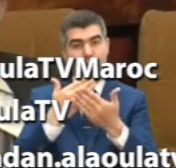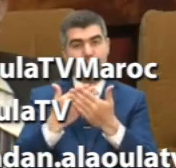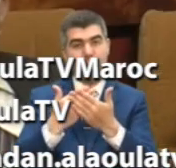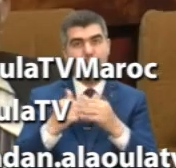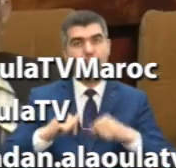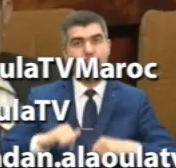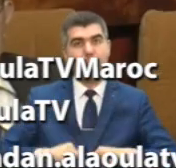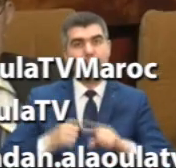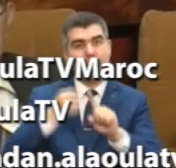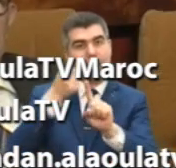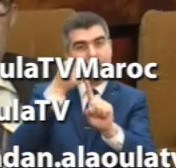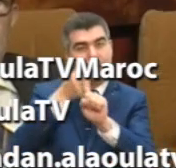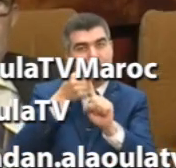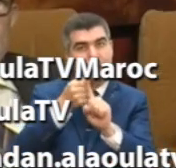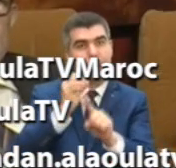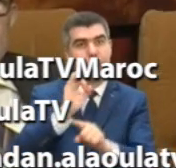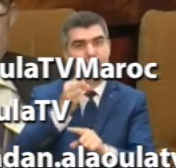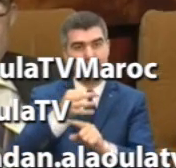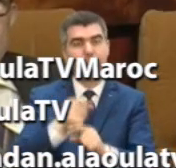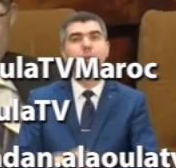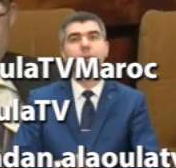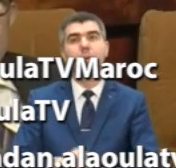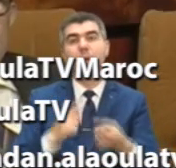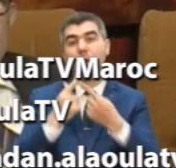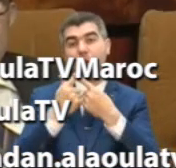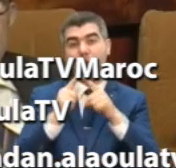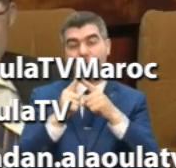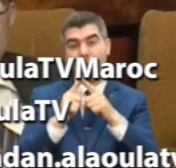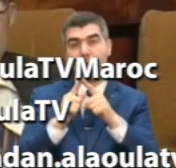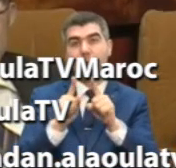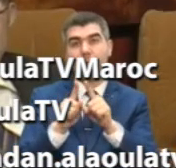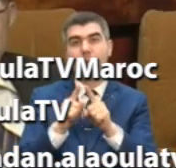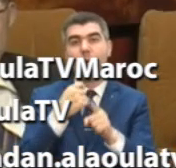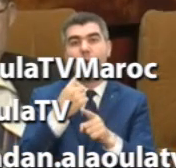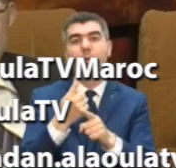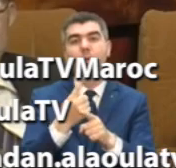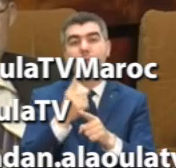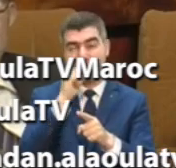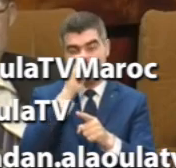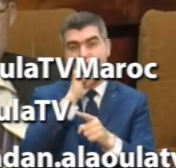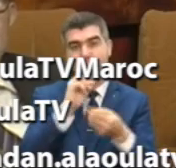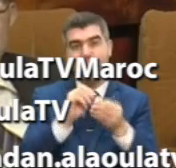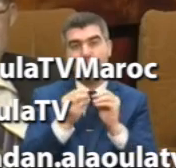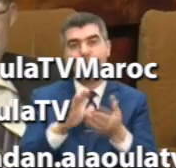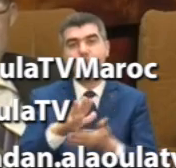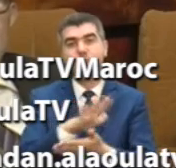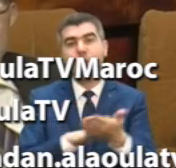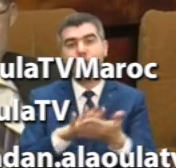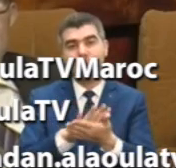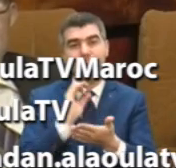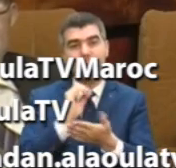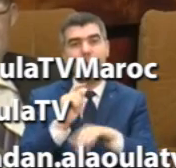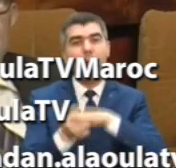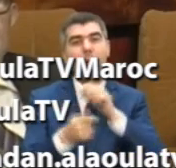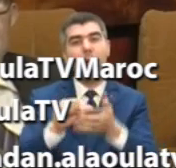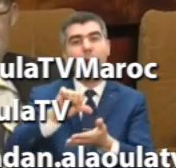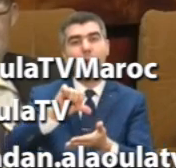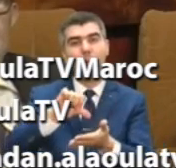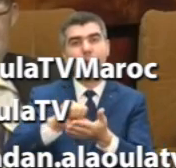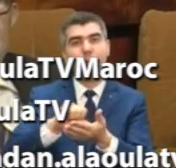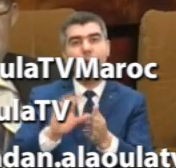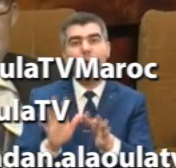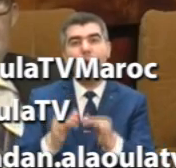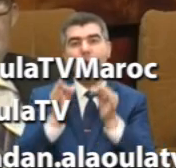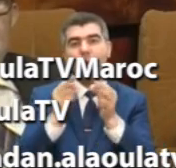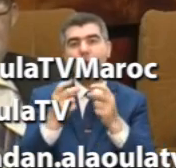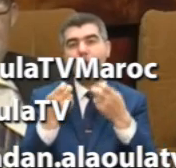اللي كتقوم بها، ولكن نقدر نقول لك أن هناك باقي هناك خصاص كبير جدا بالخصوص في العالم القروي. ونعطيكم